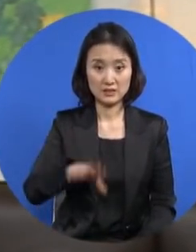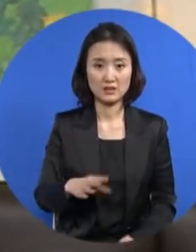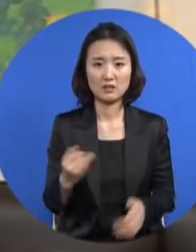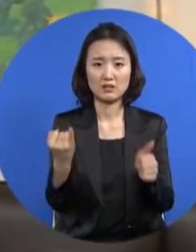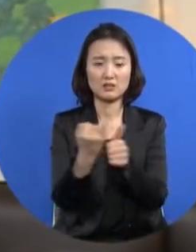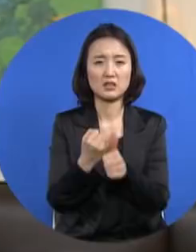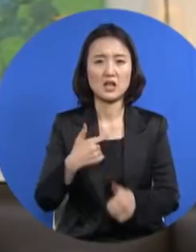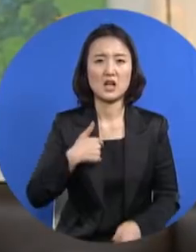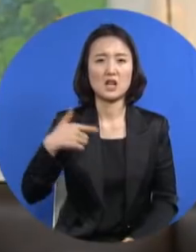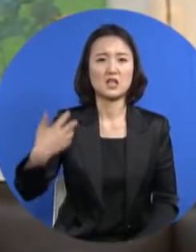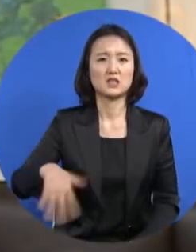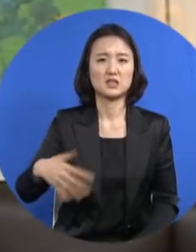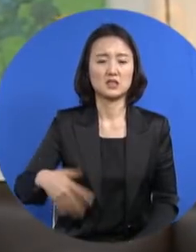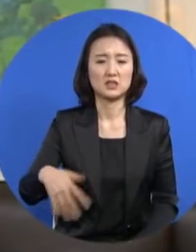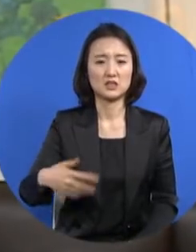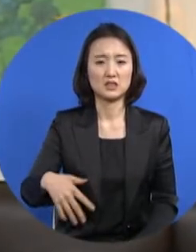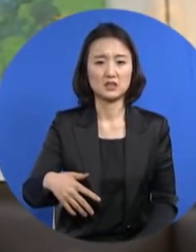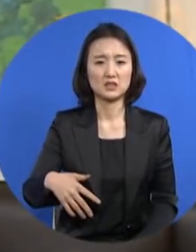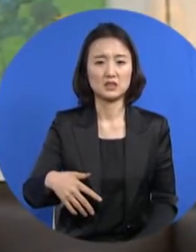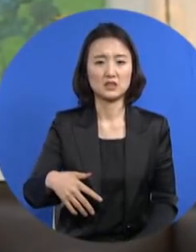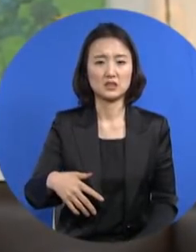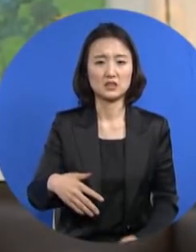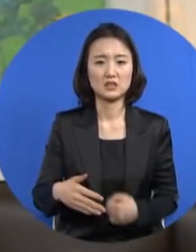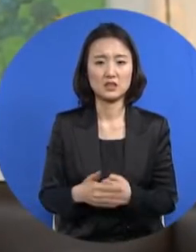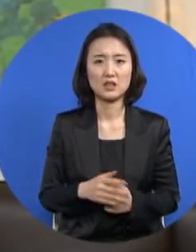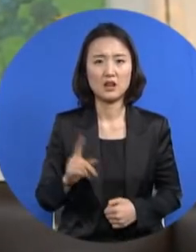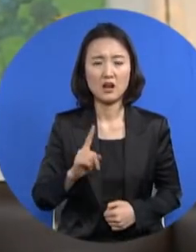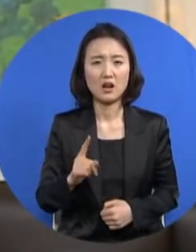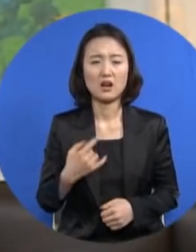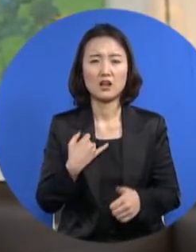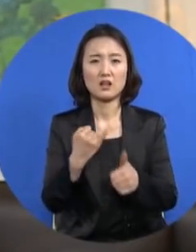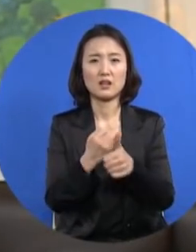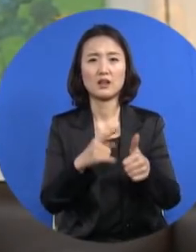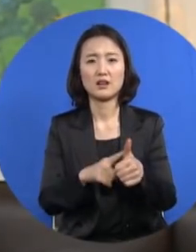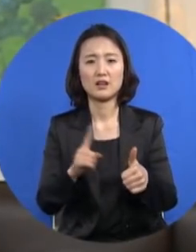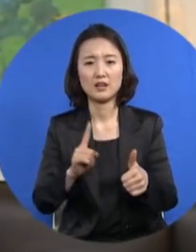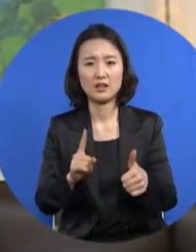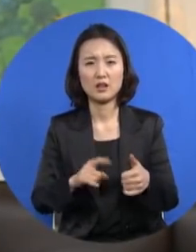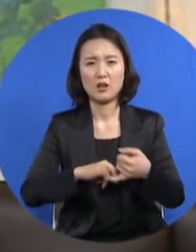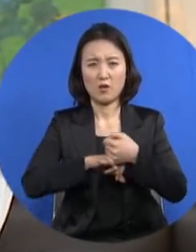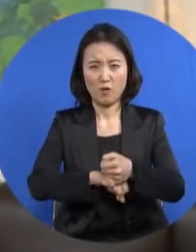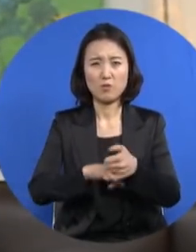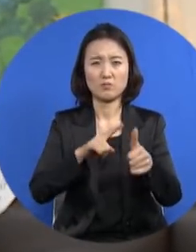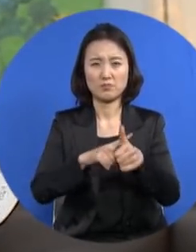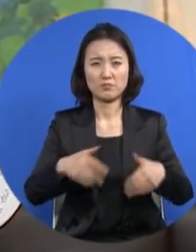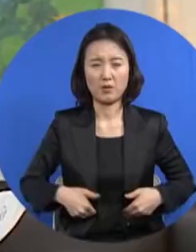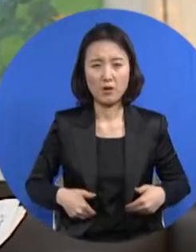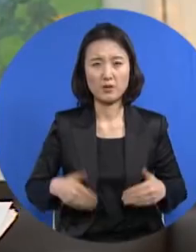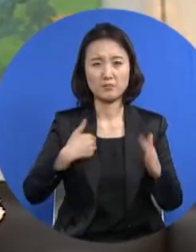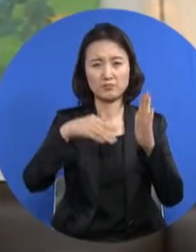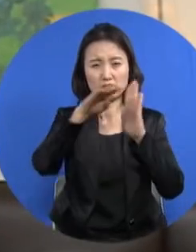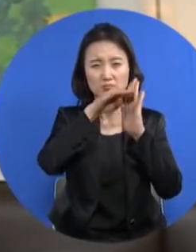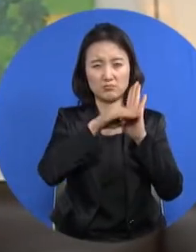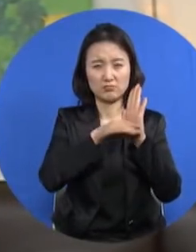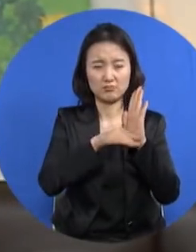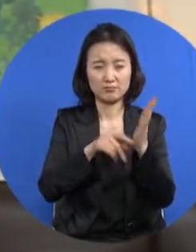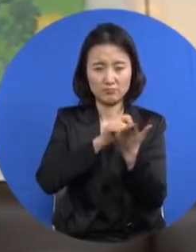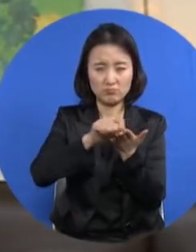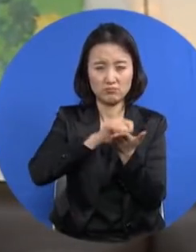못 갔거든요. 그래서 제가 예비 신랑감은 이런 사람이어야 된다라고 리스트를 적기